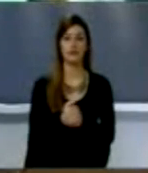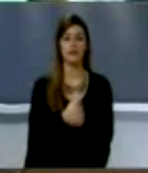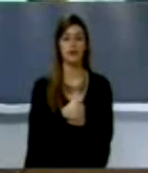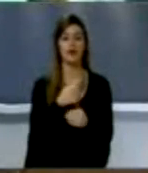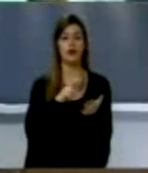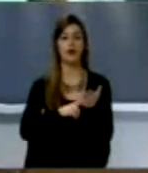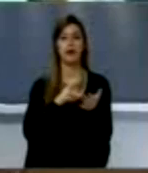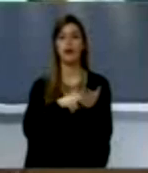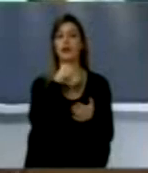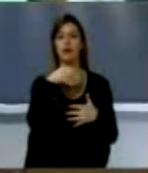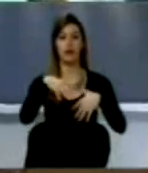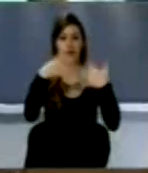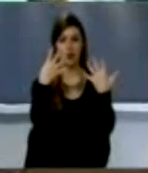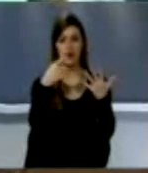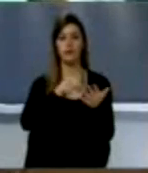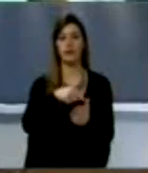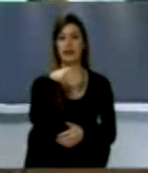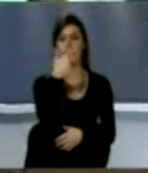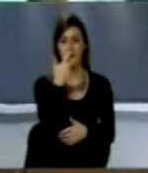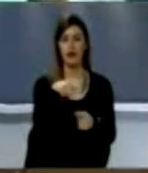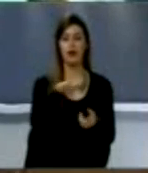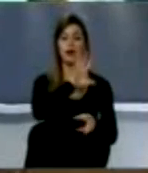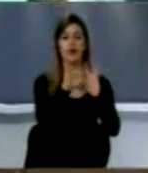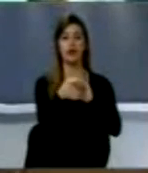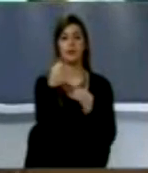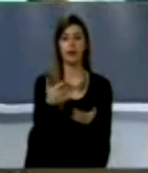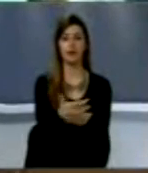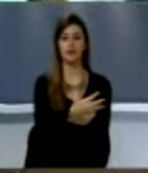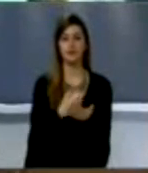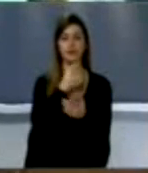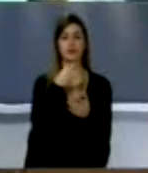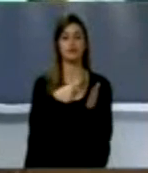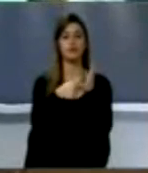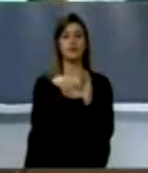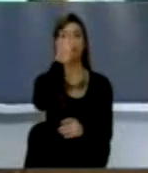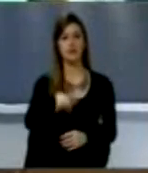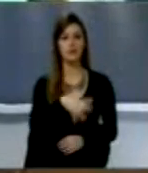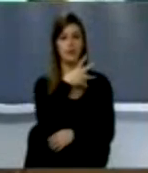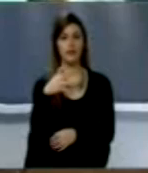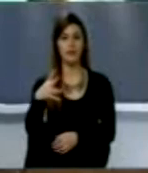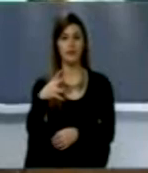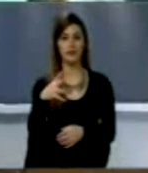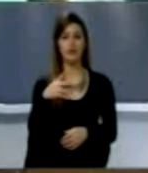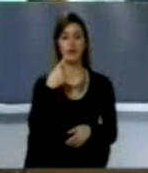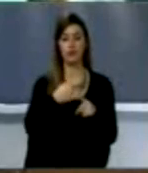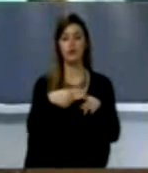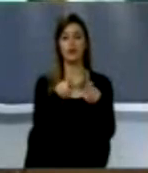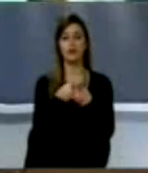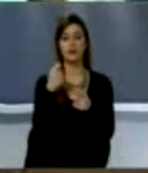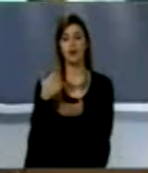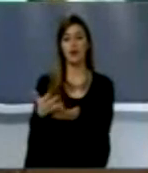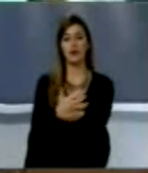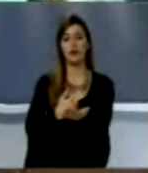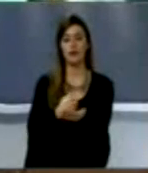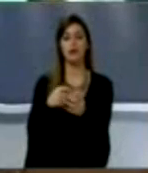të nenit 9 kërkohet që të gjitha mjetet e grumbulluara të pasqyrohen në tabelat buxhetore, përfshirë këtu edhe mjetet e grumbulluara